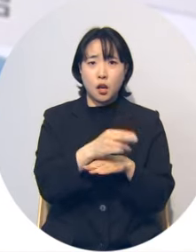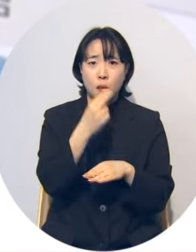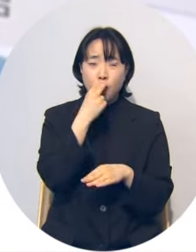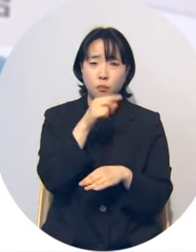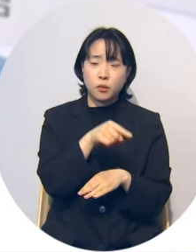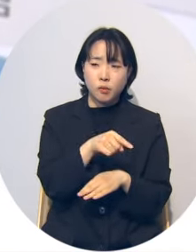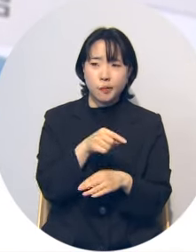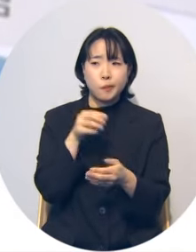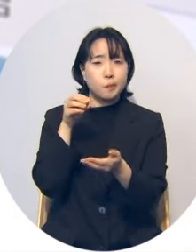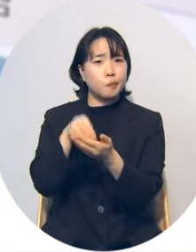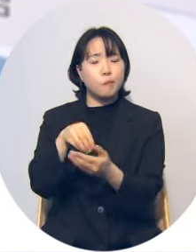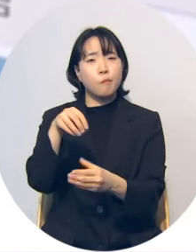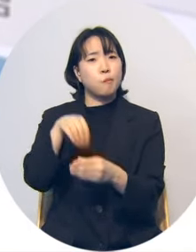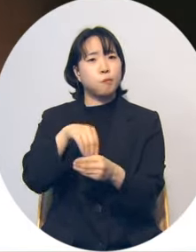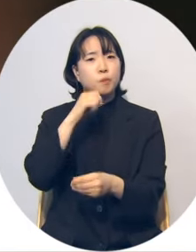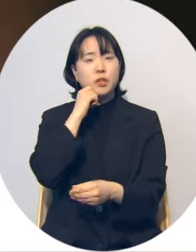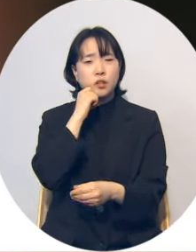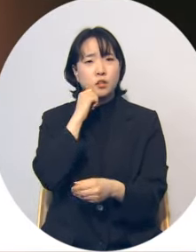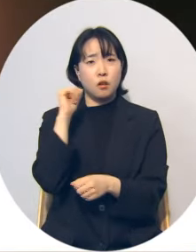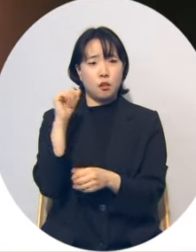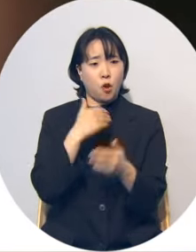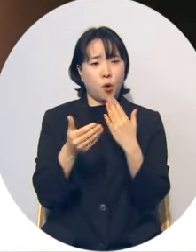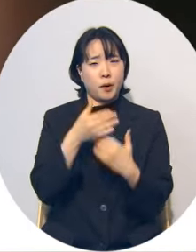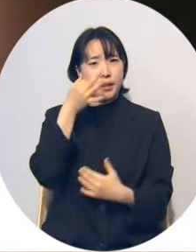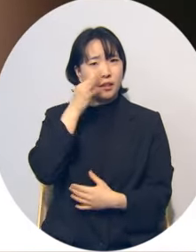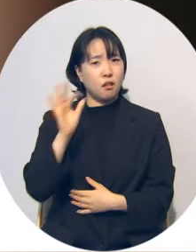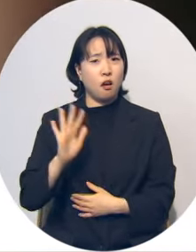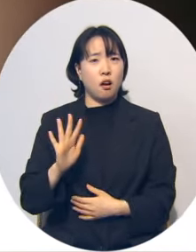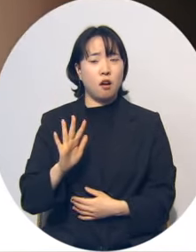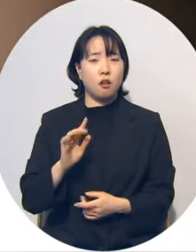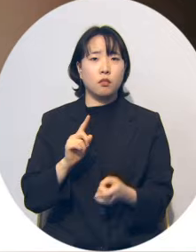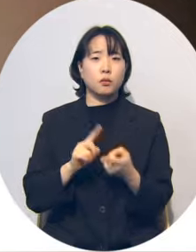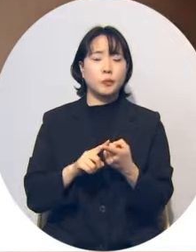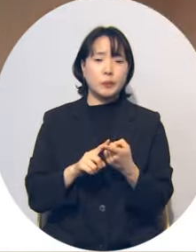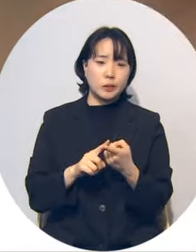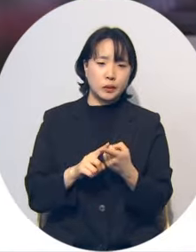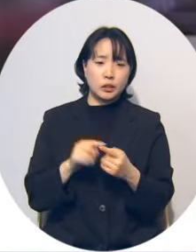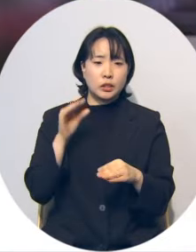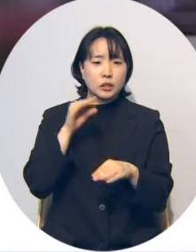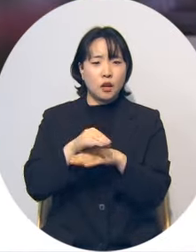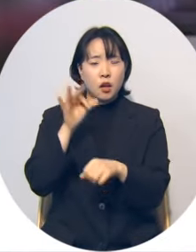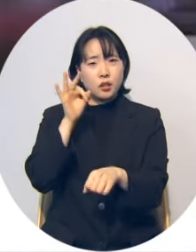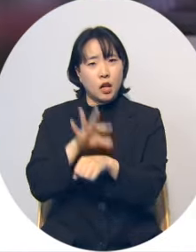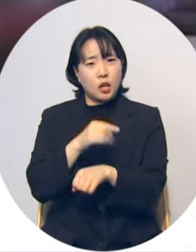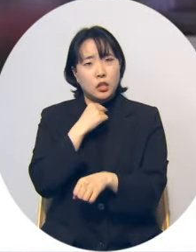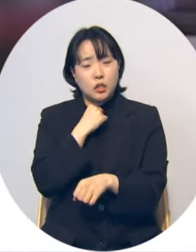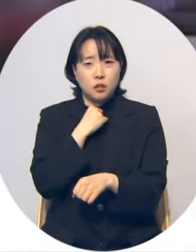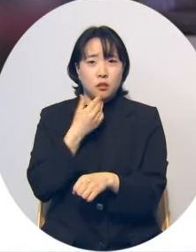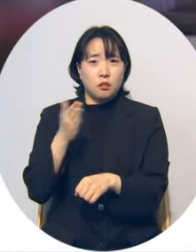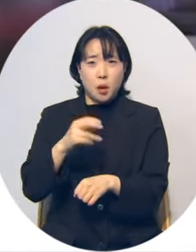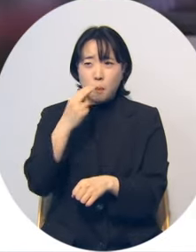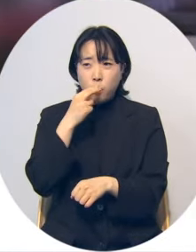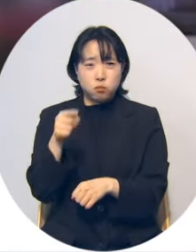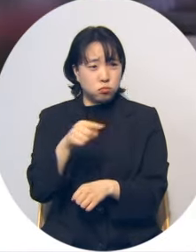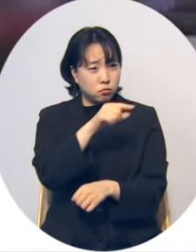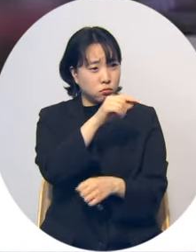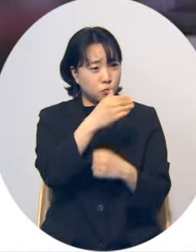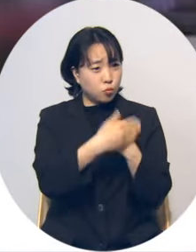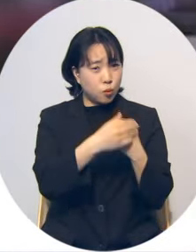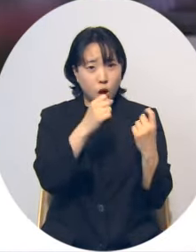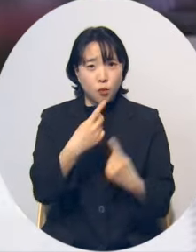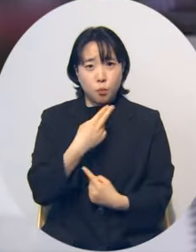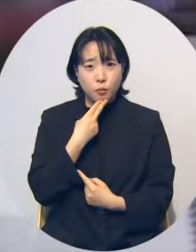경력으로 포함되지 않는다고 하더라고요 차량을 구매하려고 이제 보험을 알아봤는데 할인 받지